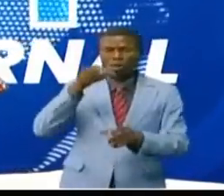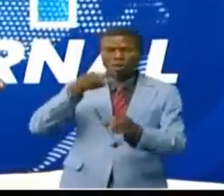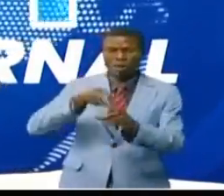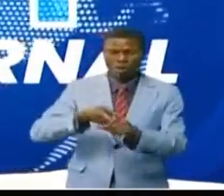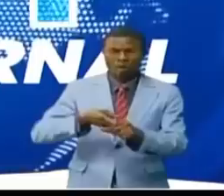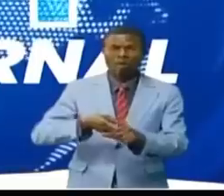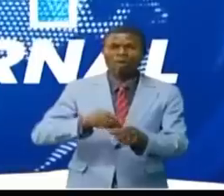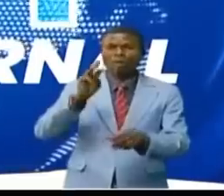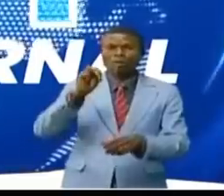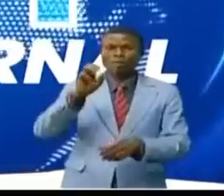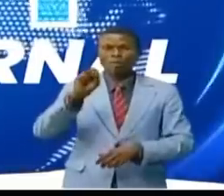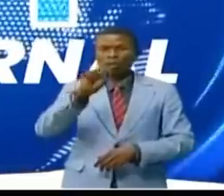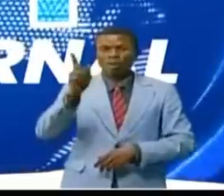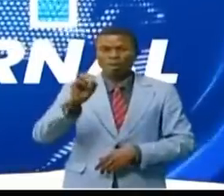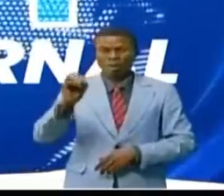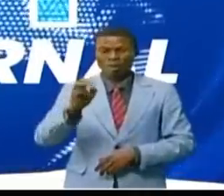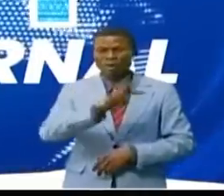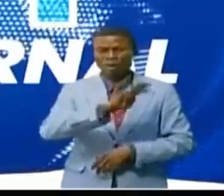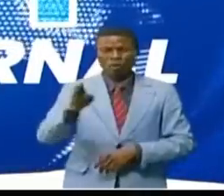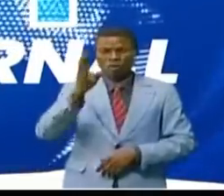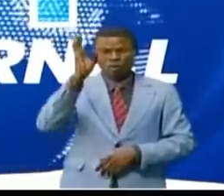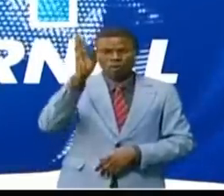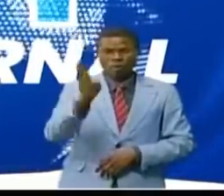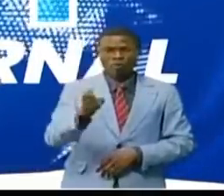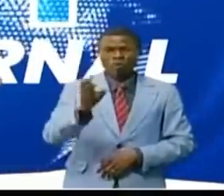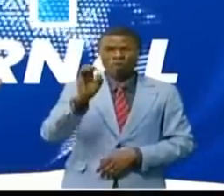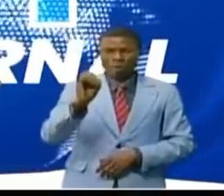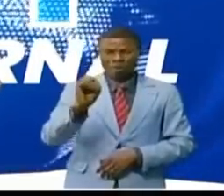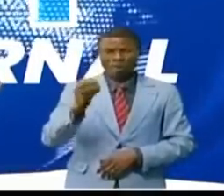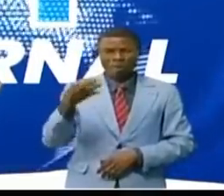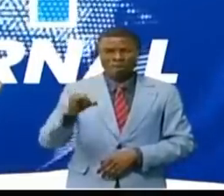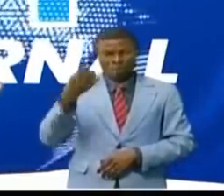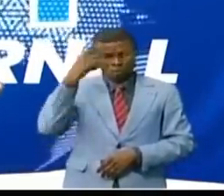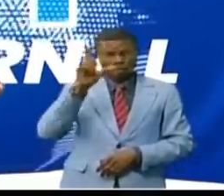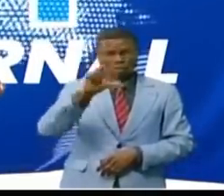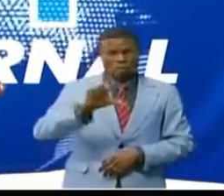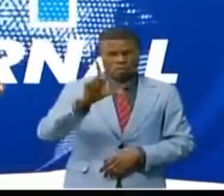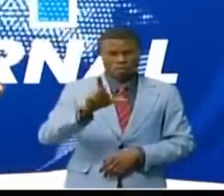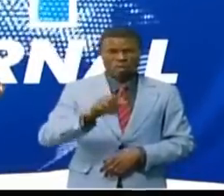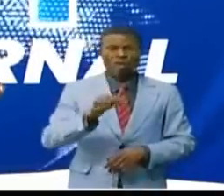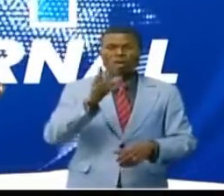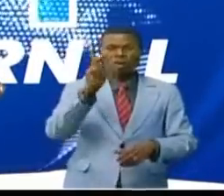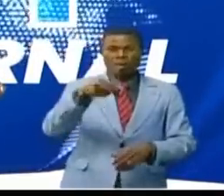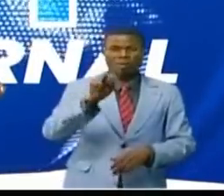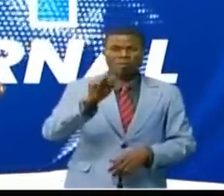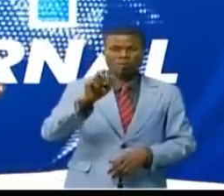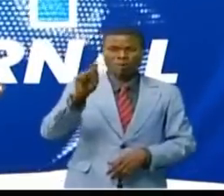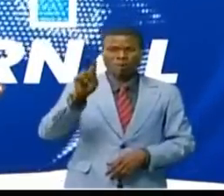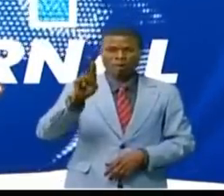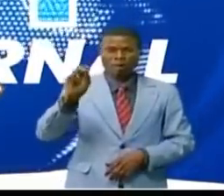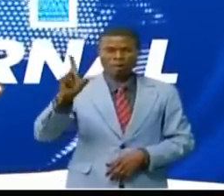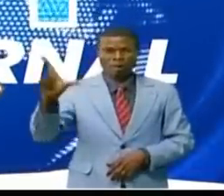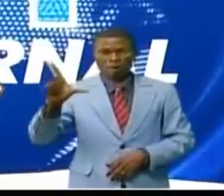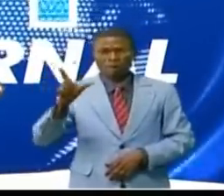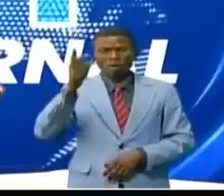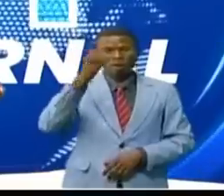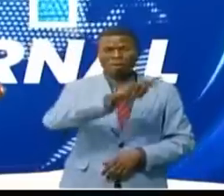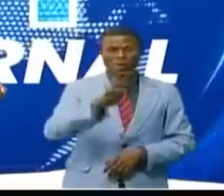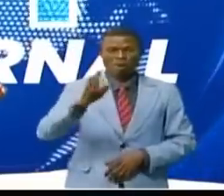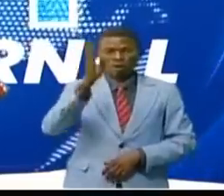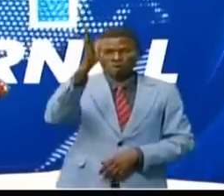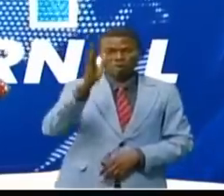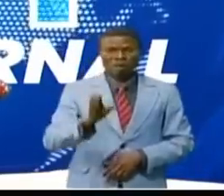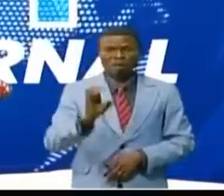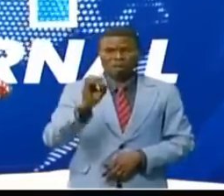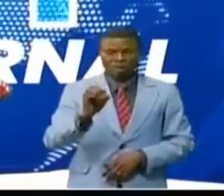le gazoil, 3 350 francs congolais pour les litres. Le pétrole, 2 750 francs congolais le